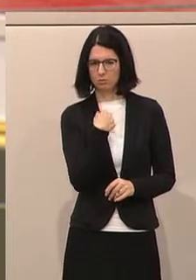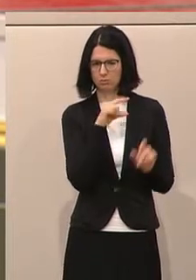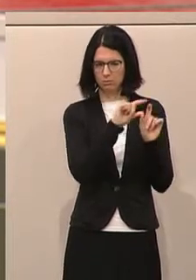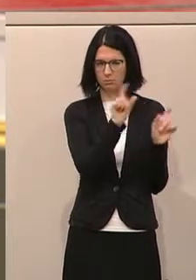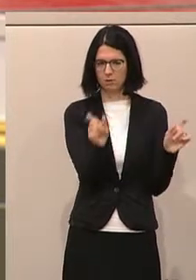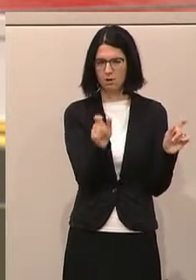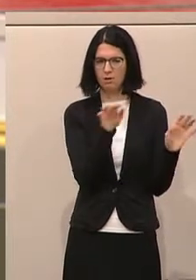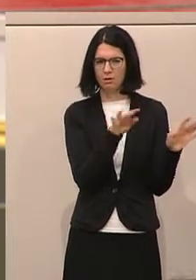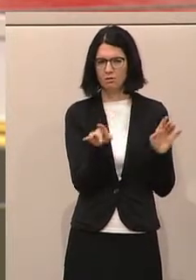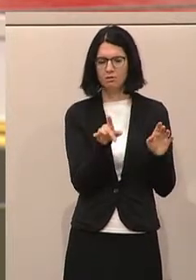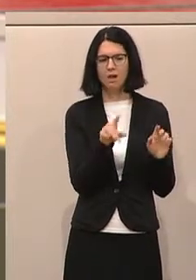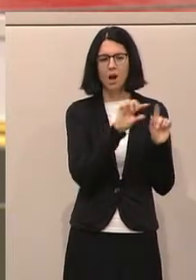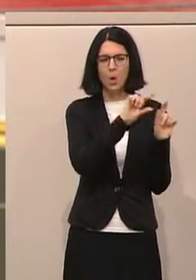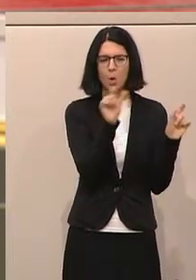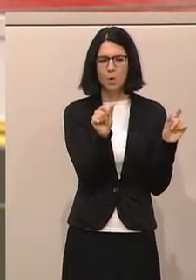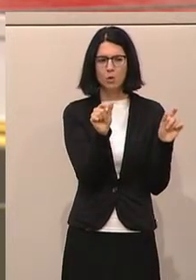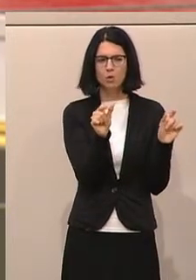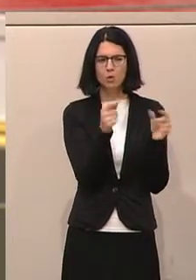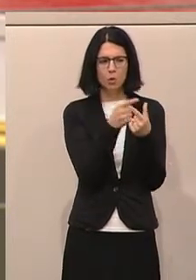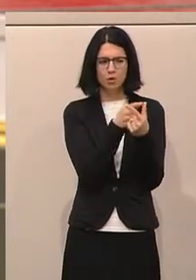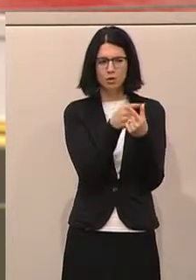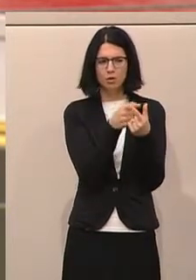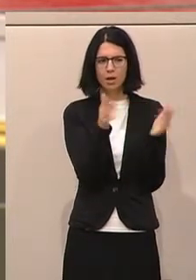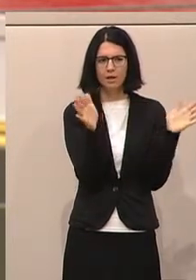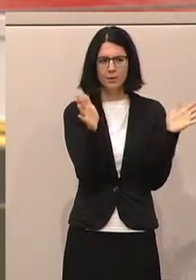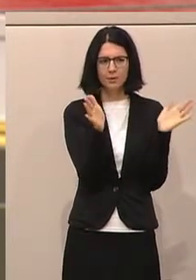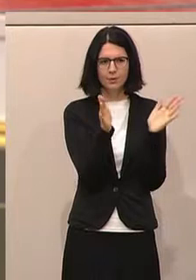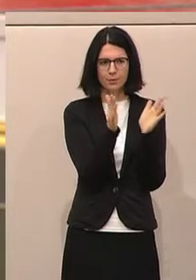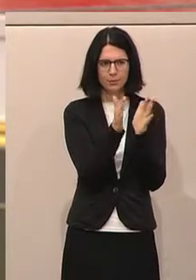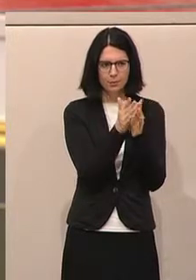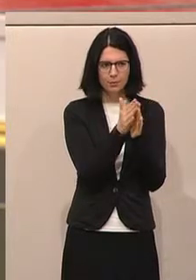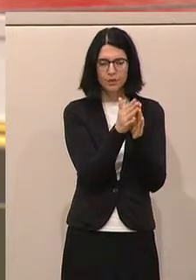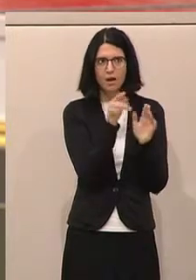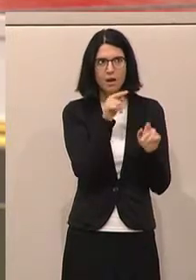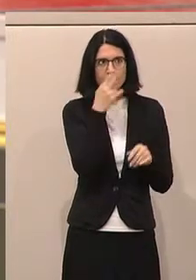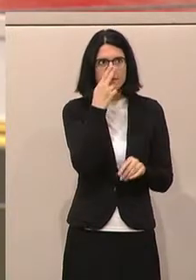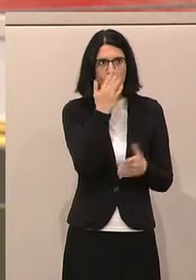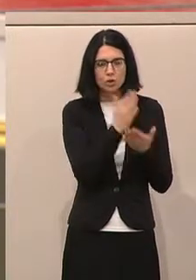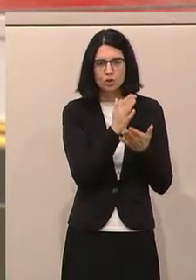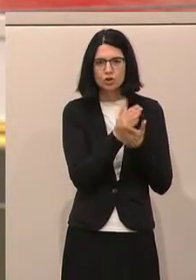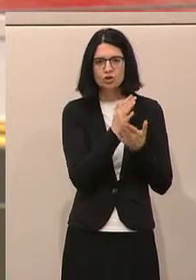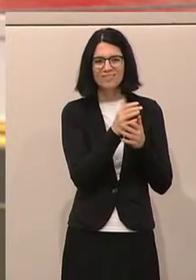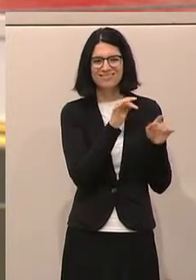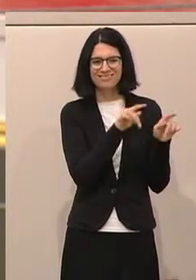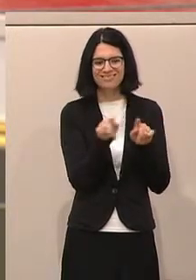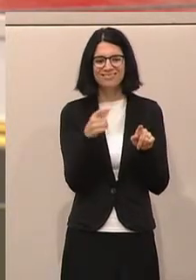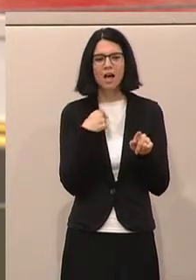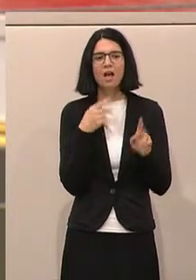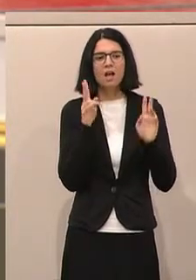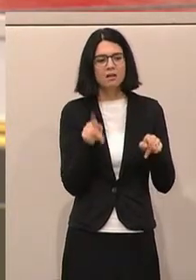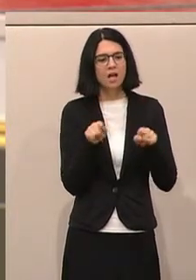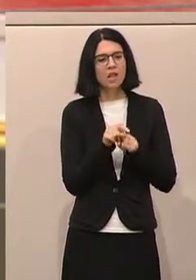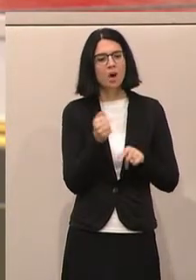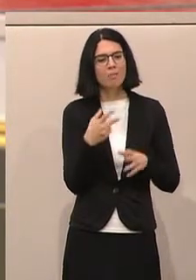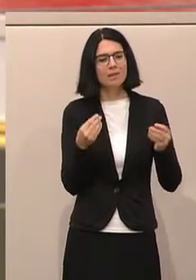dieses Schrumpfen des Ozonlochs eines der besten Beispiele, dass scheinbar unumkehrbare Trends sehr wohl rückgängig